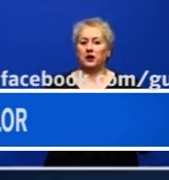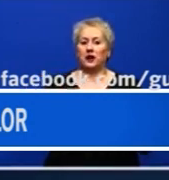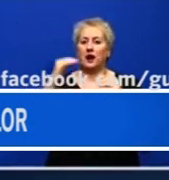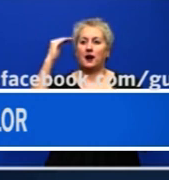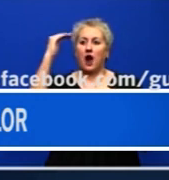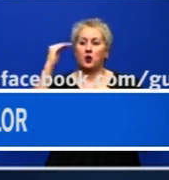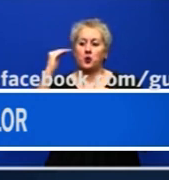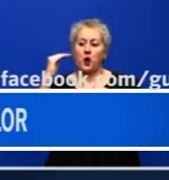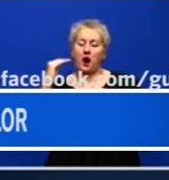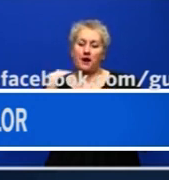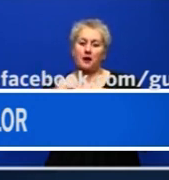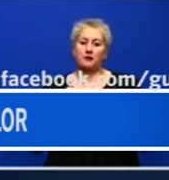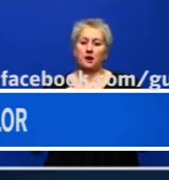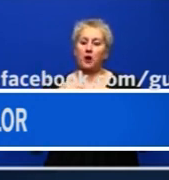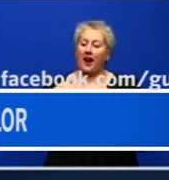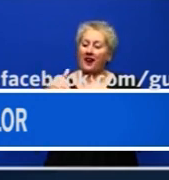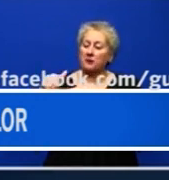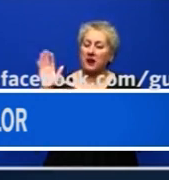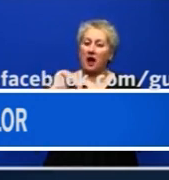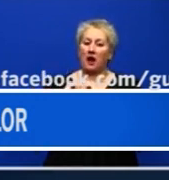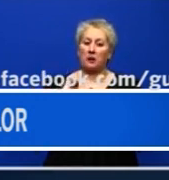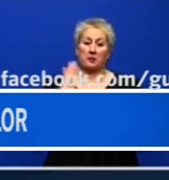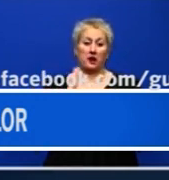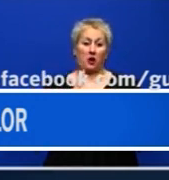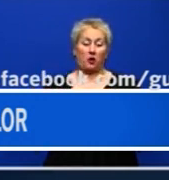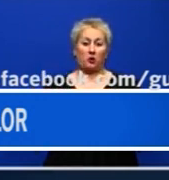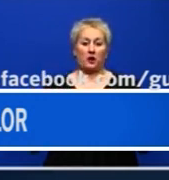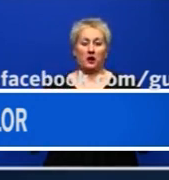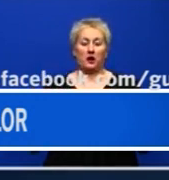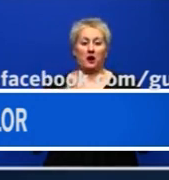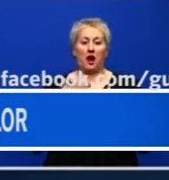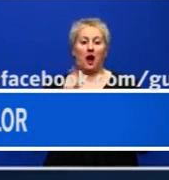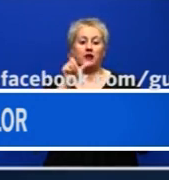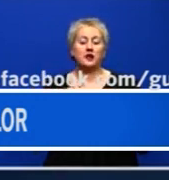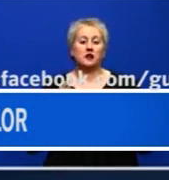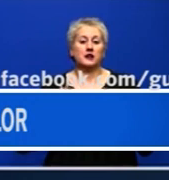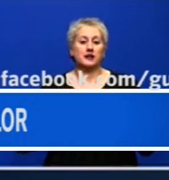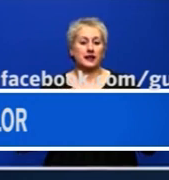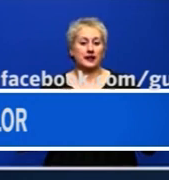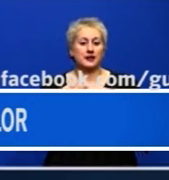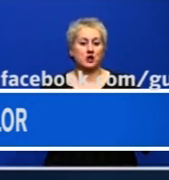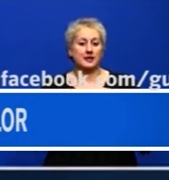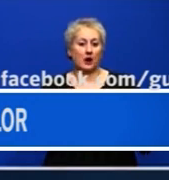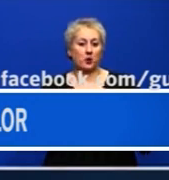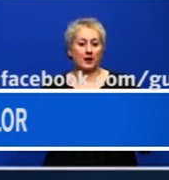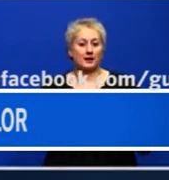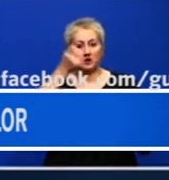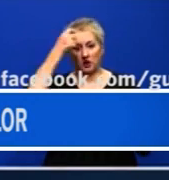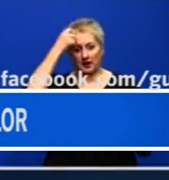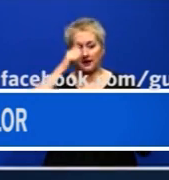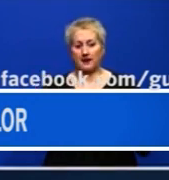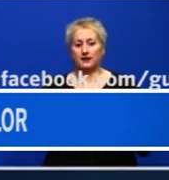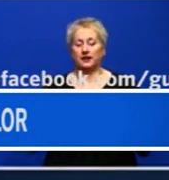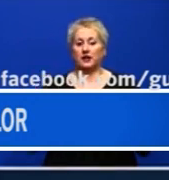elimina aceste pericole, acest risc iminent la adresa sănătății și securității cetățenilor și a